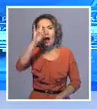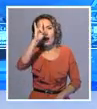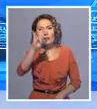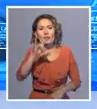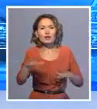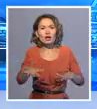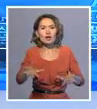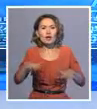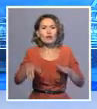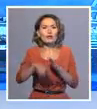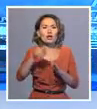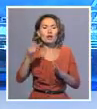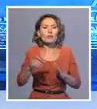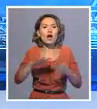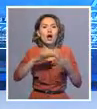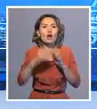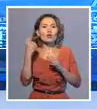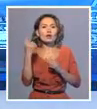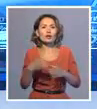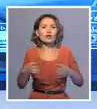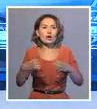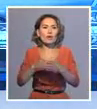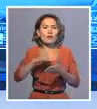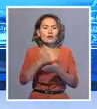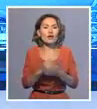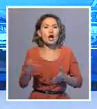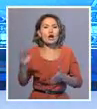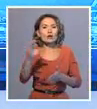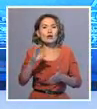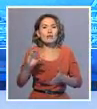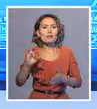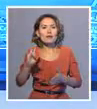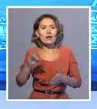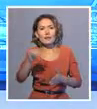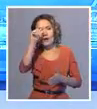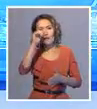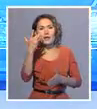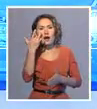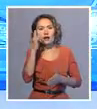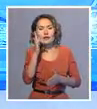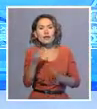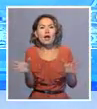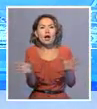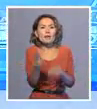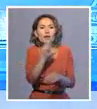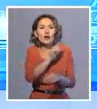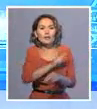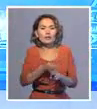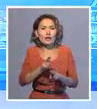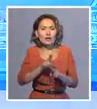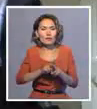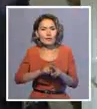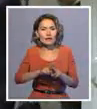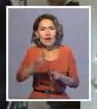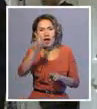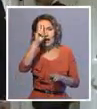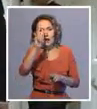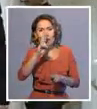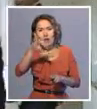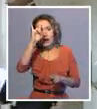Қазақстанның парламент депутаттары мен ауыл шаруашылығы құрылымының басшылары қыркүйек-қазан айларында ақшта өзара әріптестік тағылымдамасынан өтеді. Екі